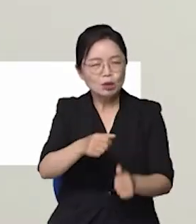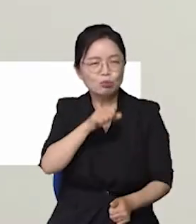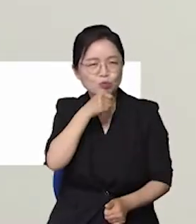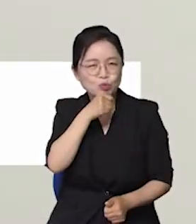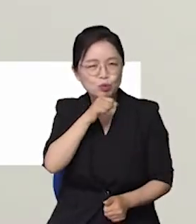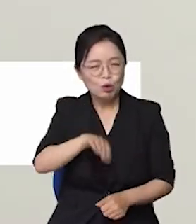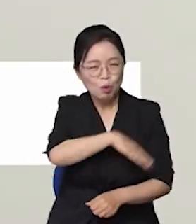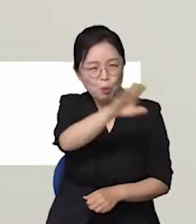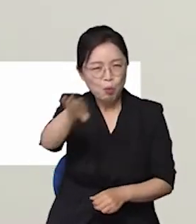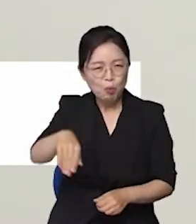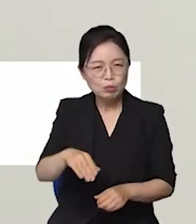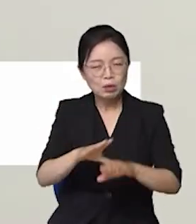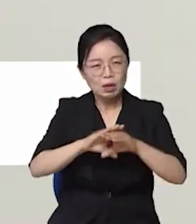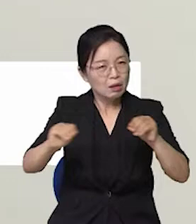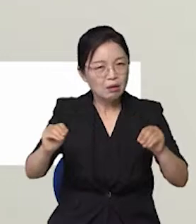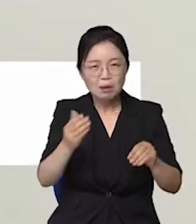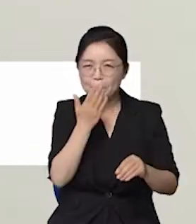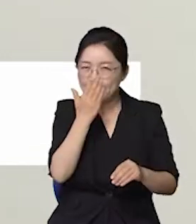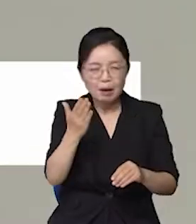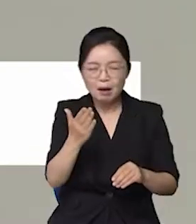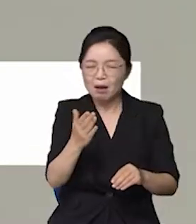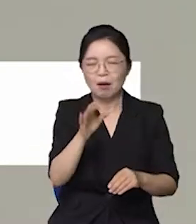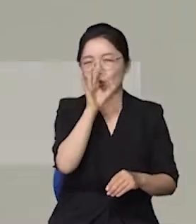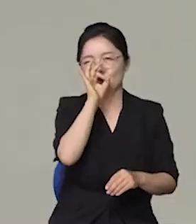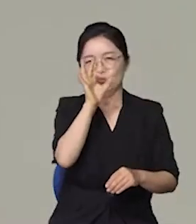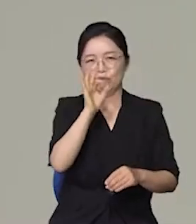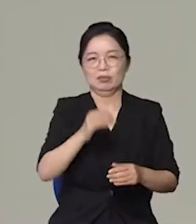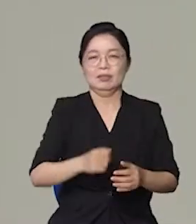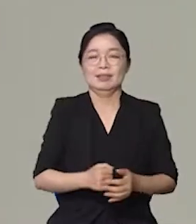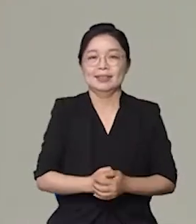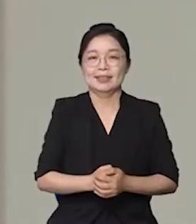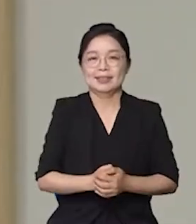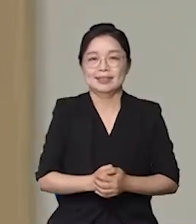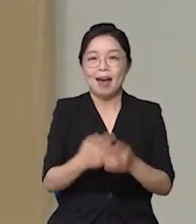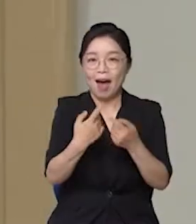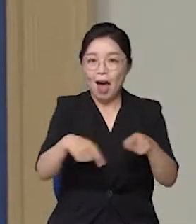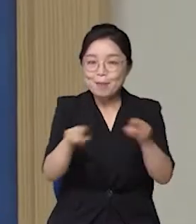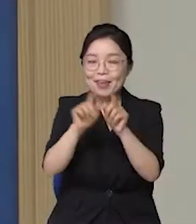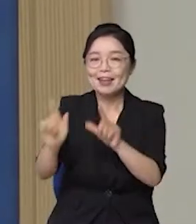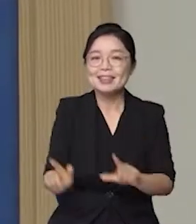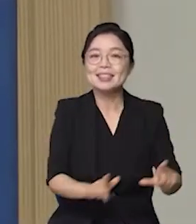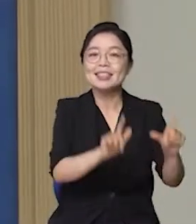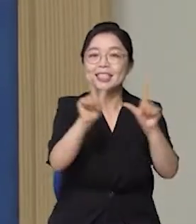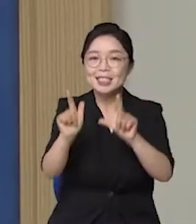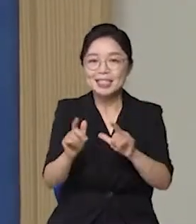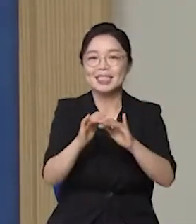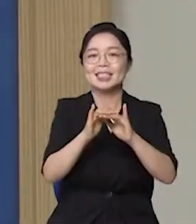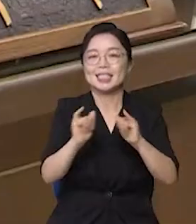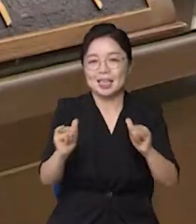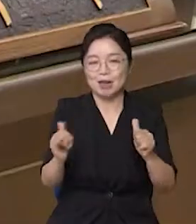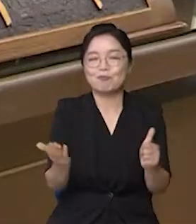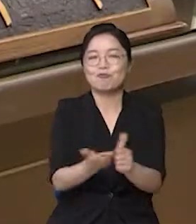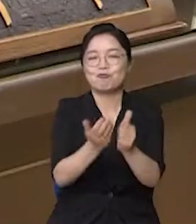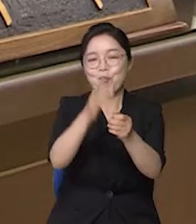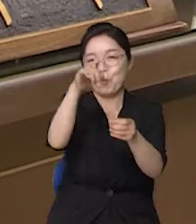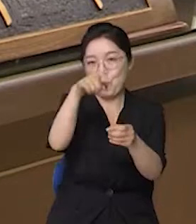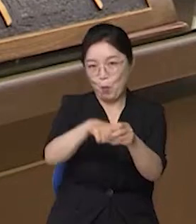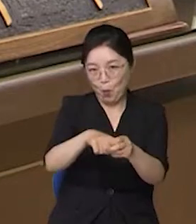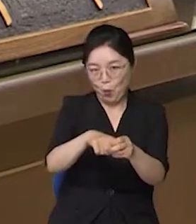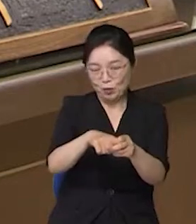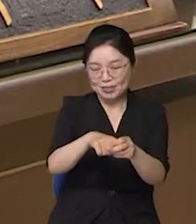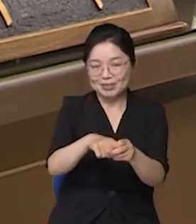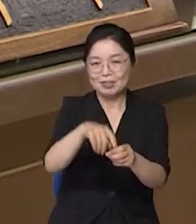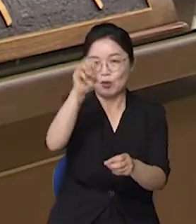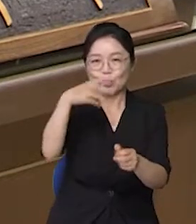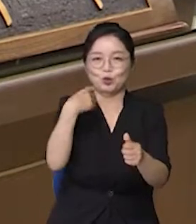가지고는 측정할 수 없는 것이기 때문에. 더불어 살아가는 민주시민 육성을 목표로 했던 장희국표